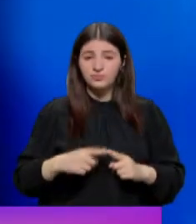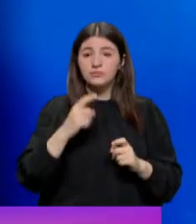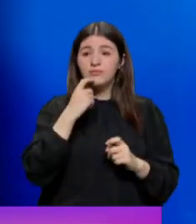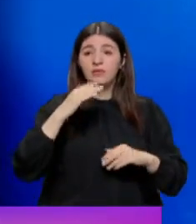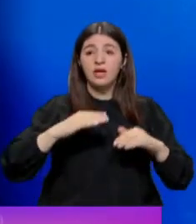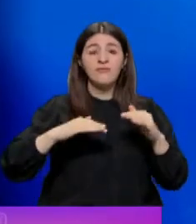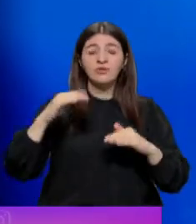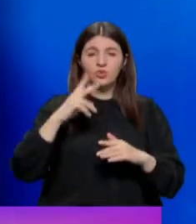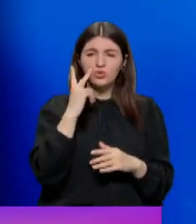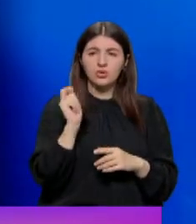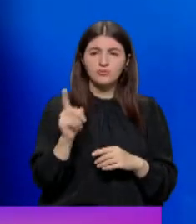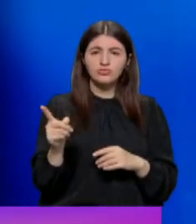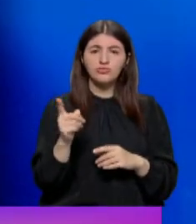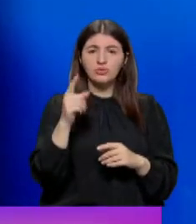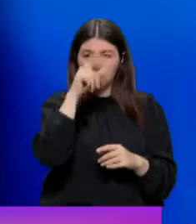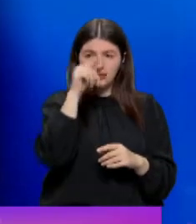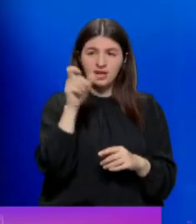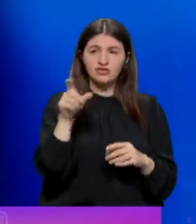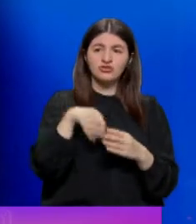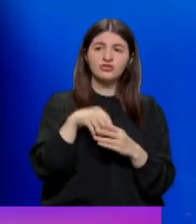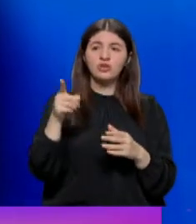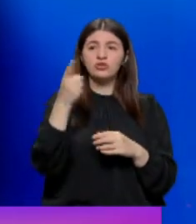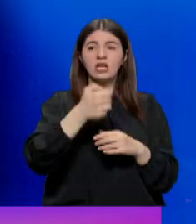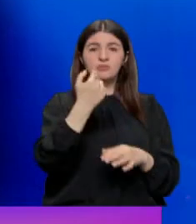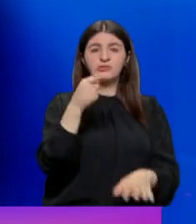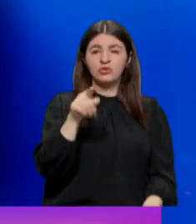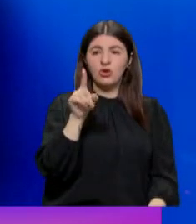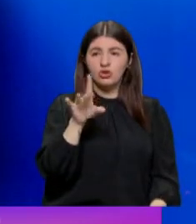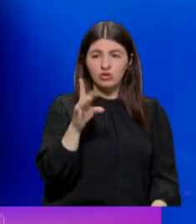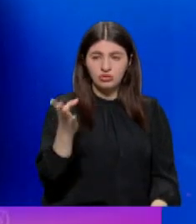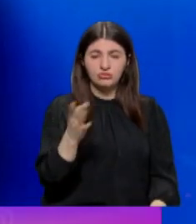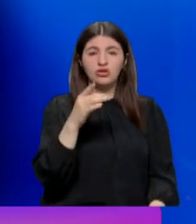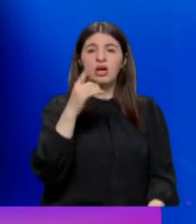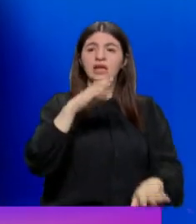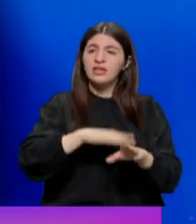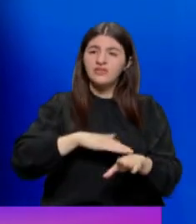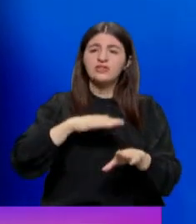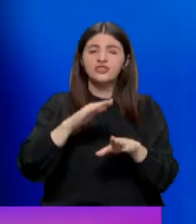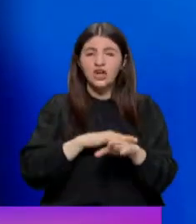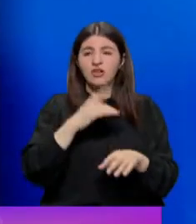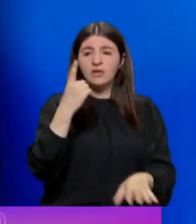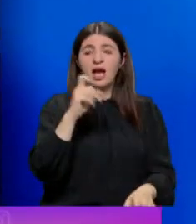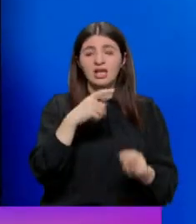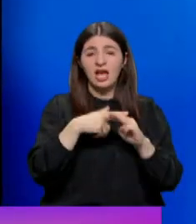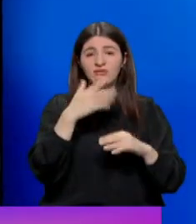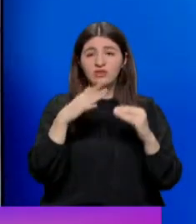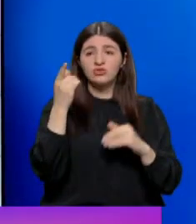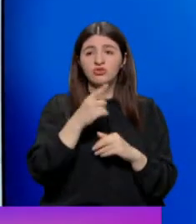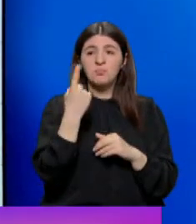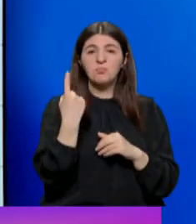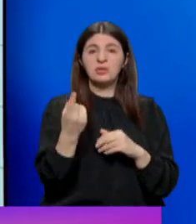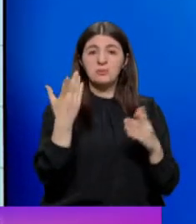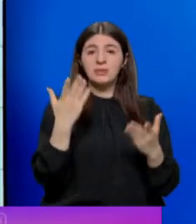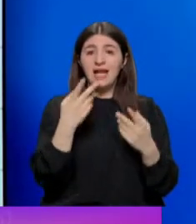yıllık enflasyonu görüyorsunuz. Mart ayındaki yıllık enflasyon %61.14. Kademe kademe aylık enflasyon